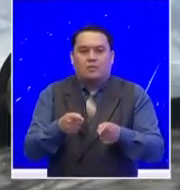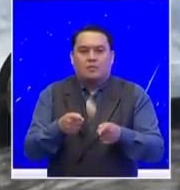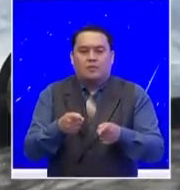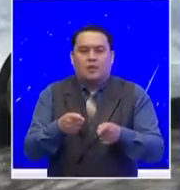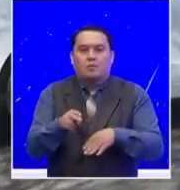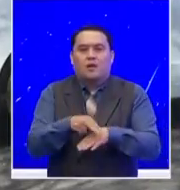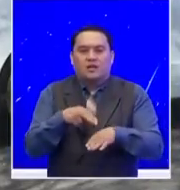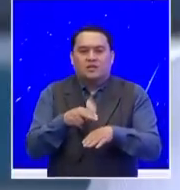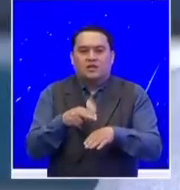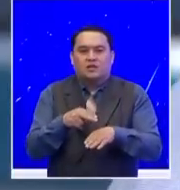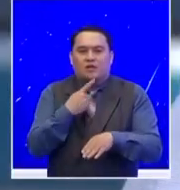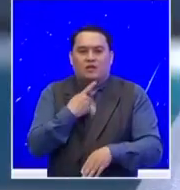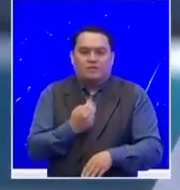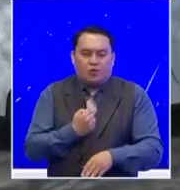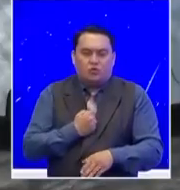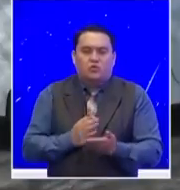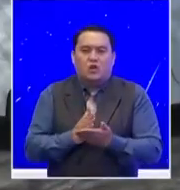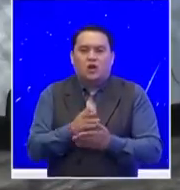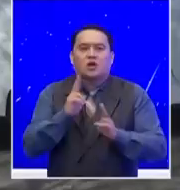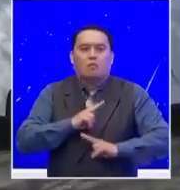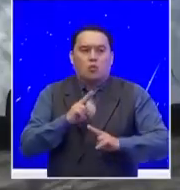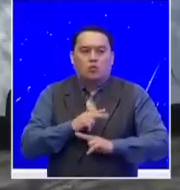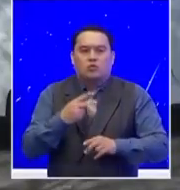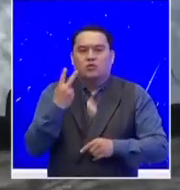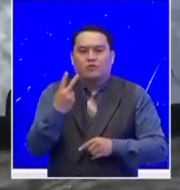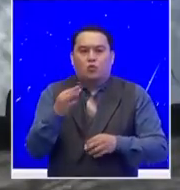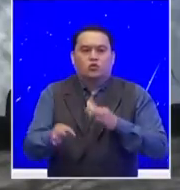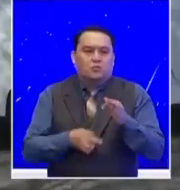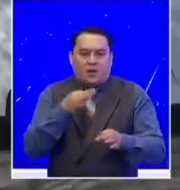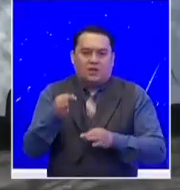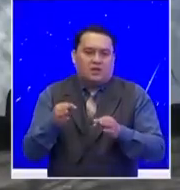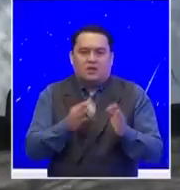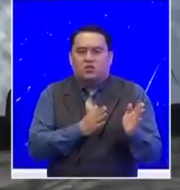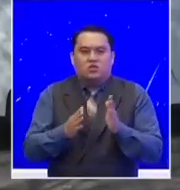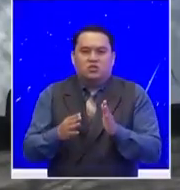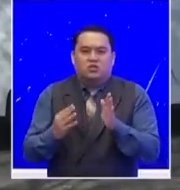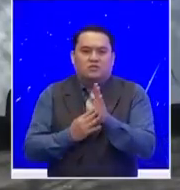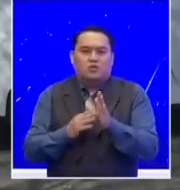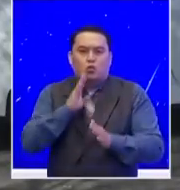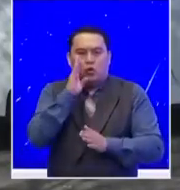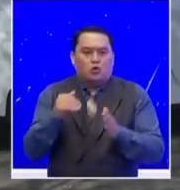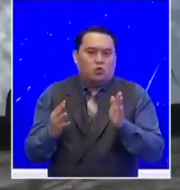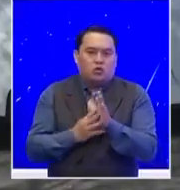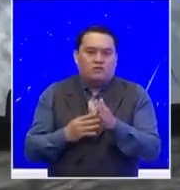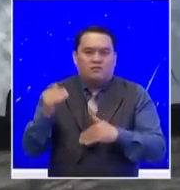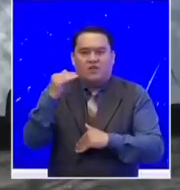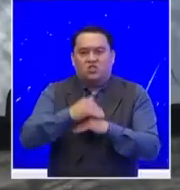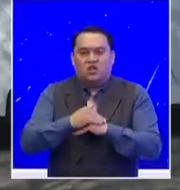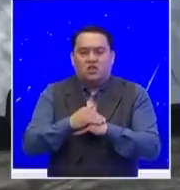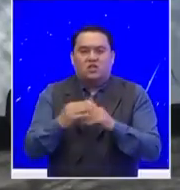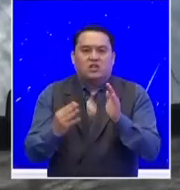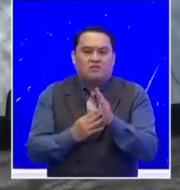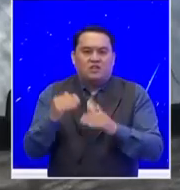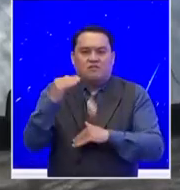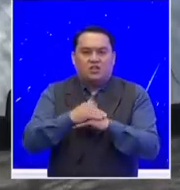сотрудников полиции и войсковые наряды. Работают в двухсменном режиме с 9 утра до 9 вечера, из 9